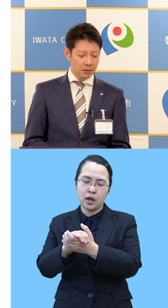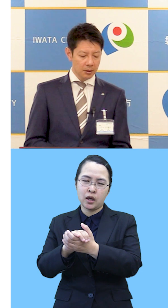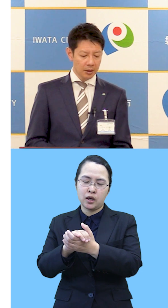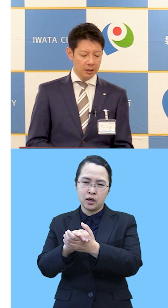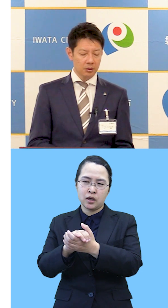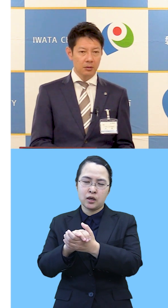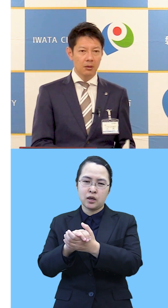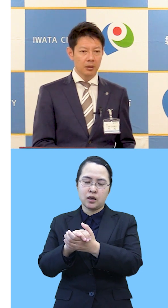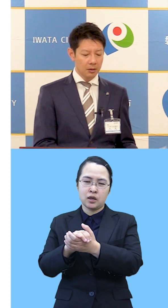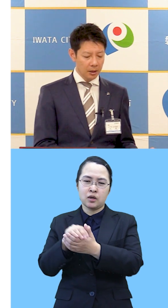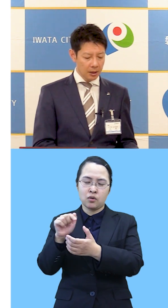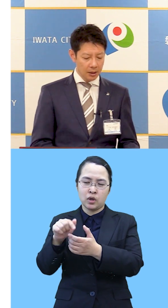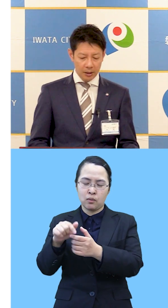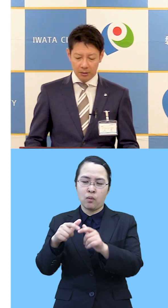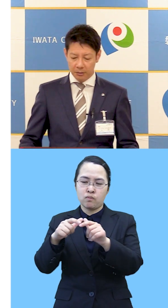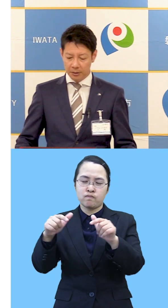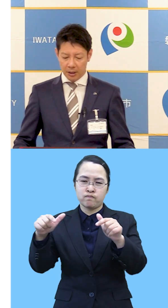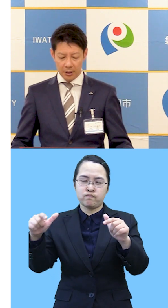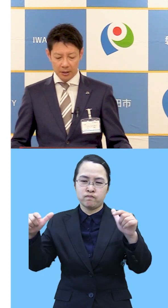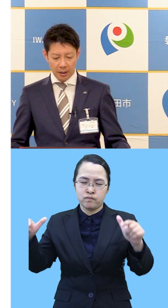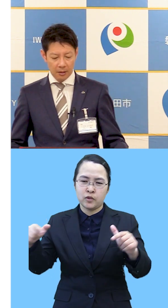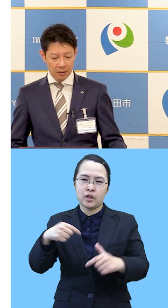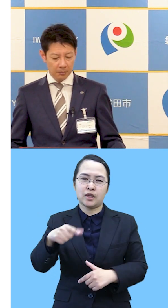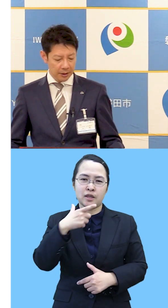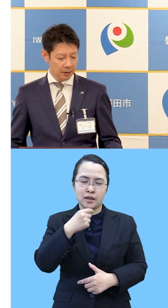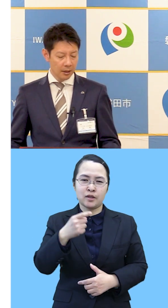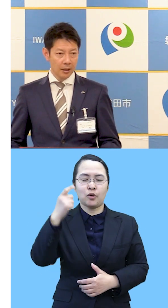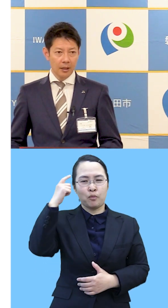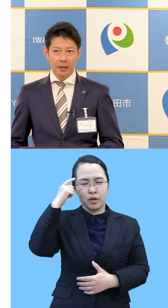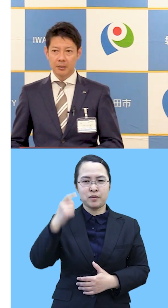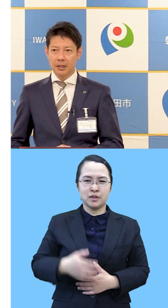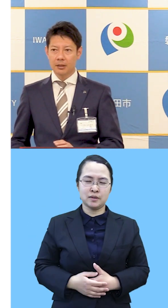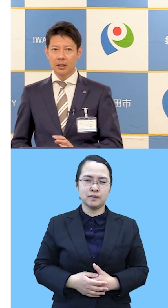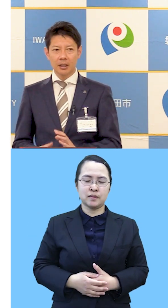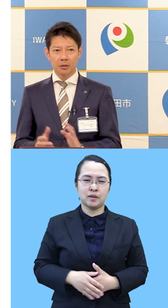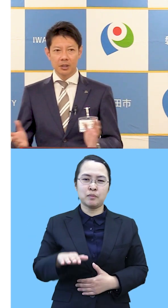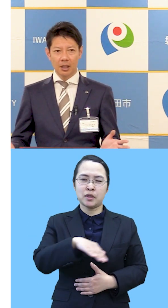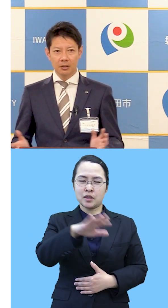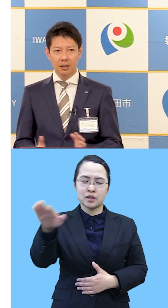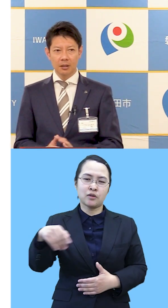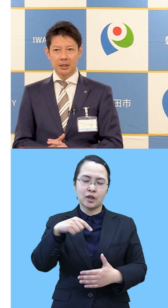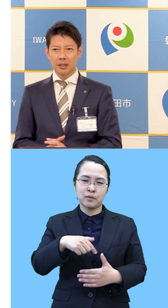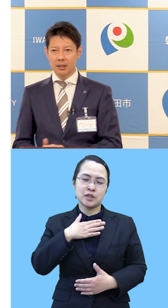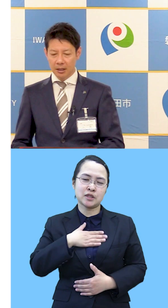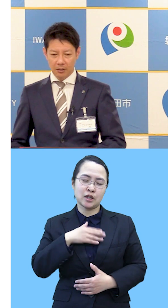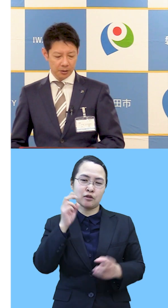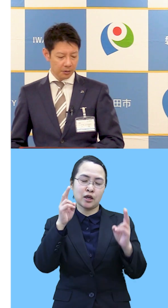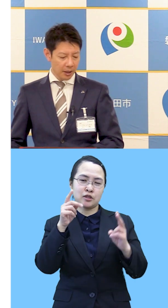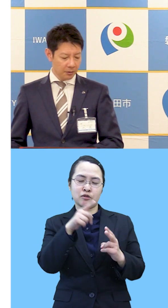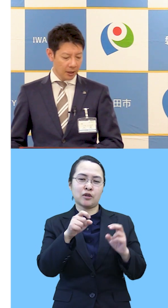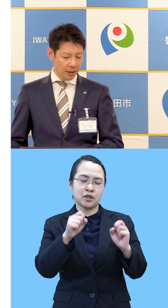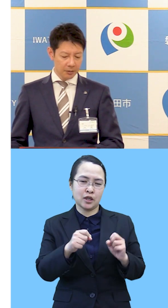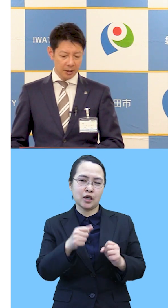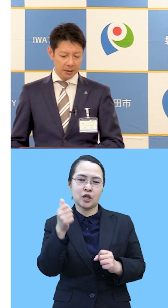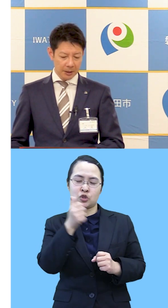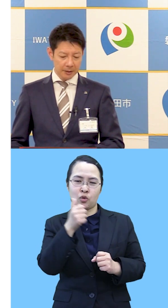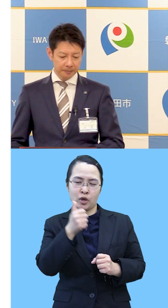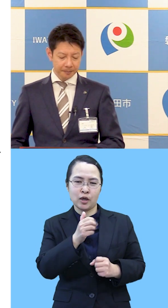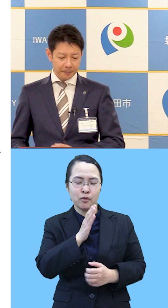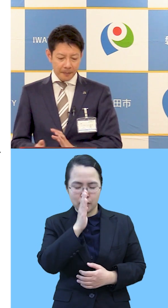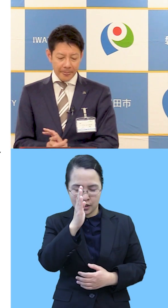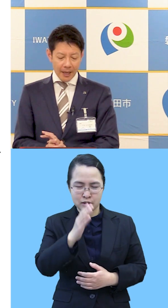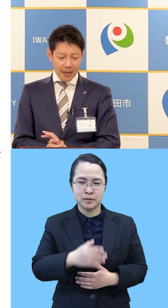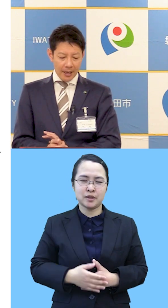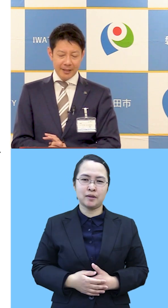っていう岩田市の輪を広げていきたいなというふうに感じております。皆さんの中でもお知り合いの企業いましたら、ぜひご紹介をお願いをいたします